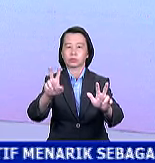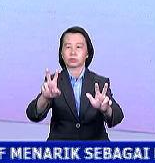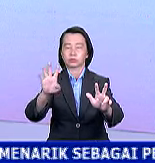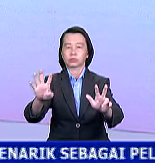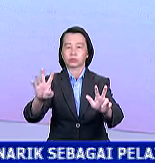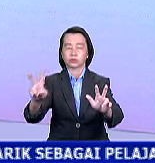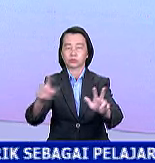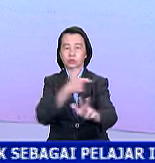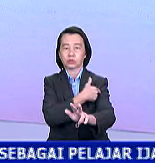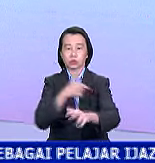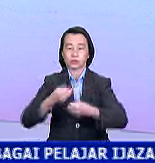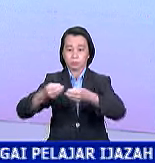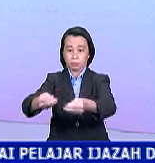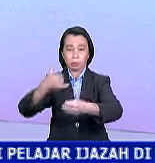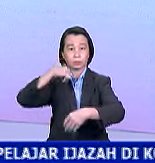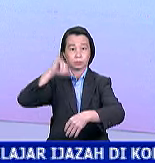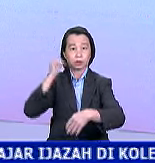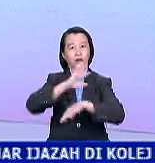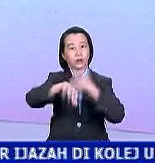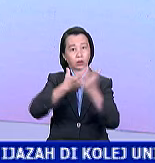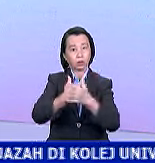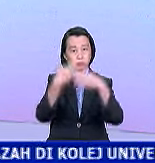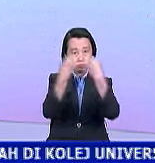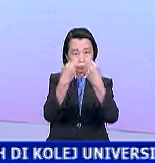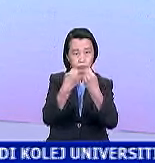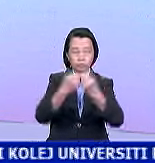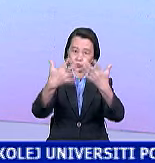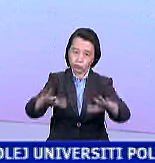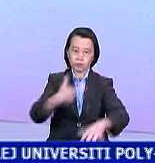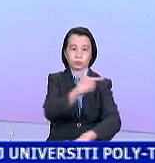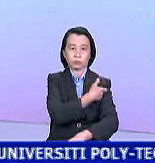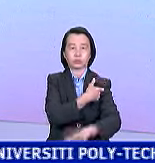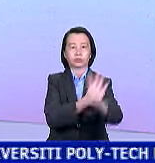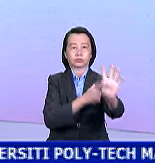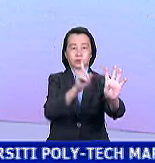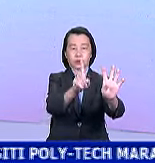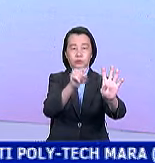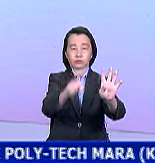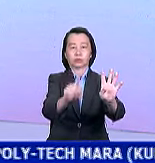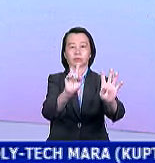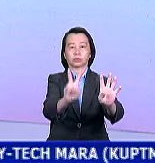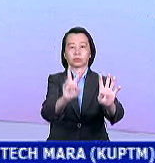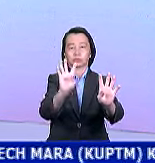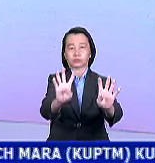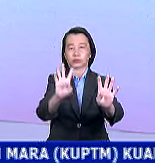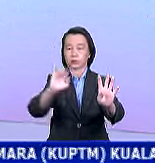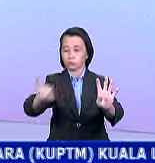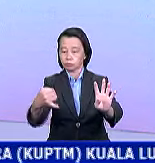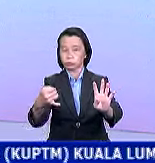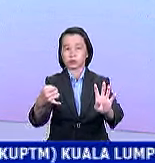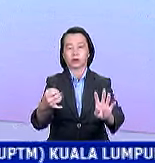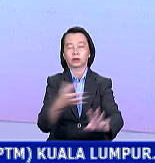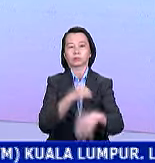321,342 dos vaksin diberikan semalam menjadikan jumlah kumulatif pemberian vaksin sebanyak 41.24